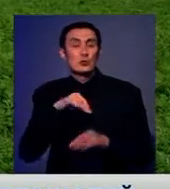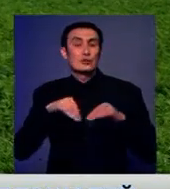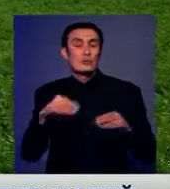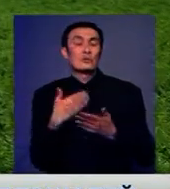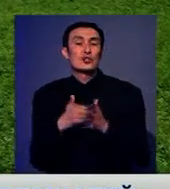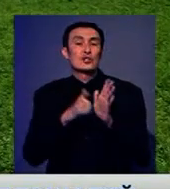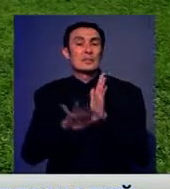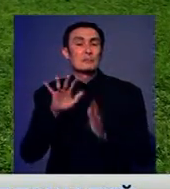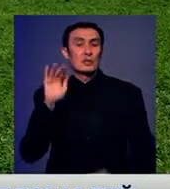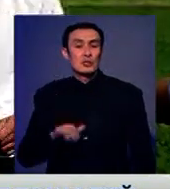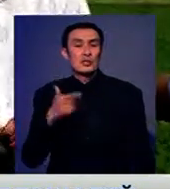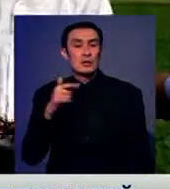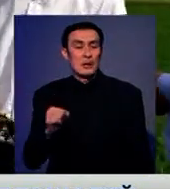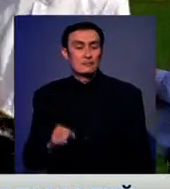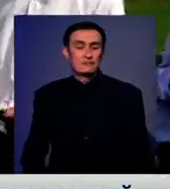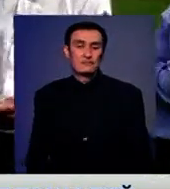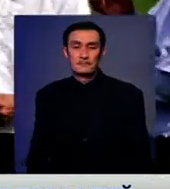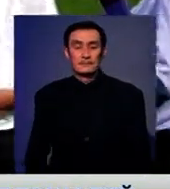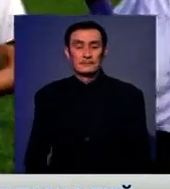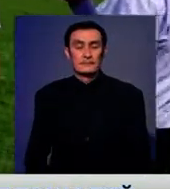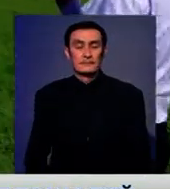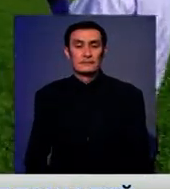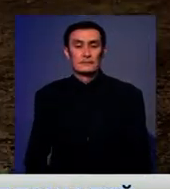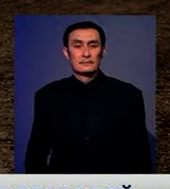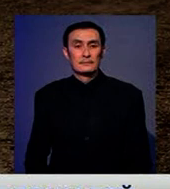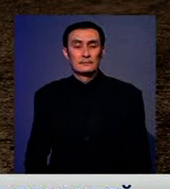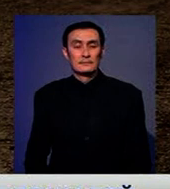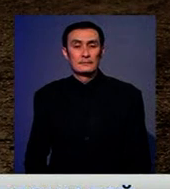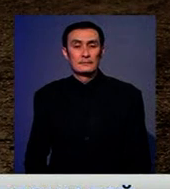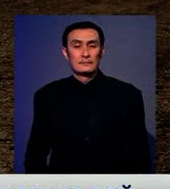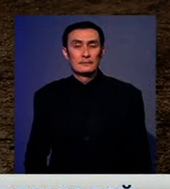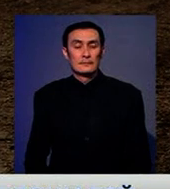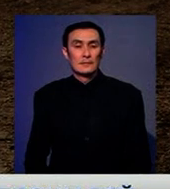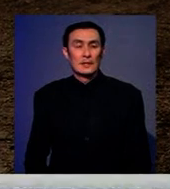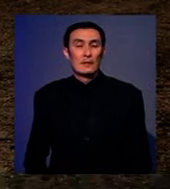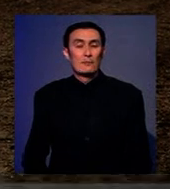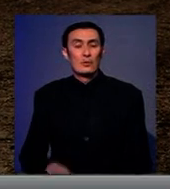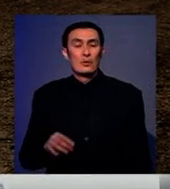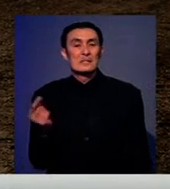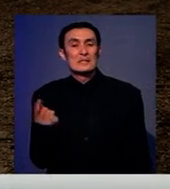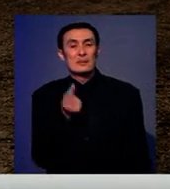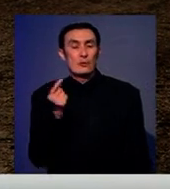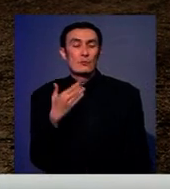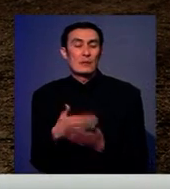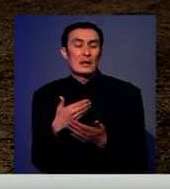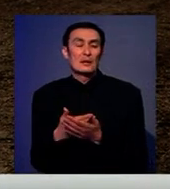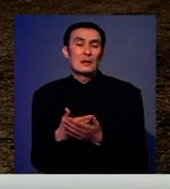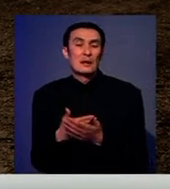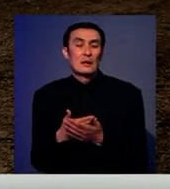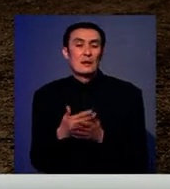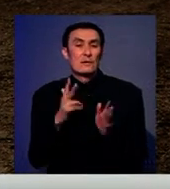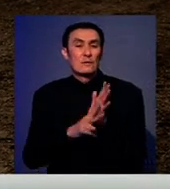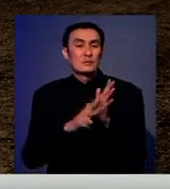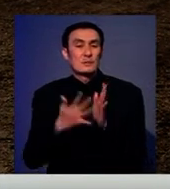занимают 65 тысяч гектаров. По зерновым культурам уже порядка 80%